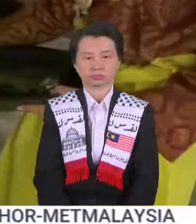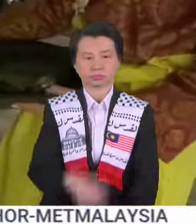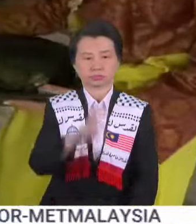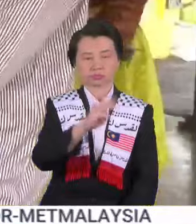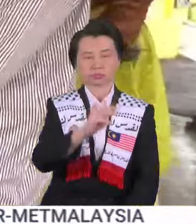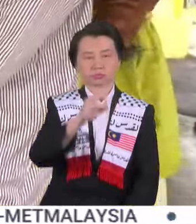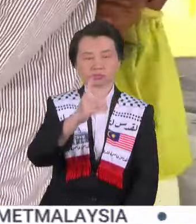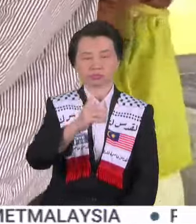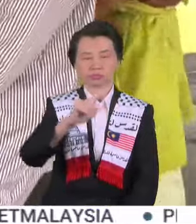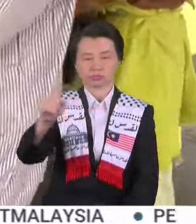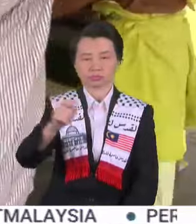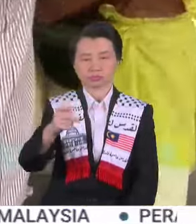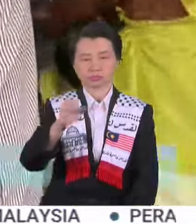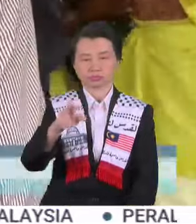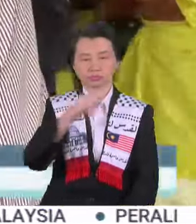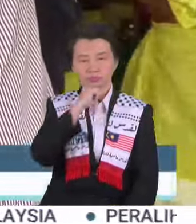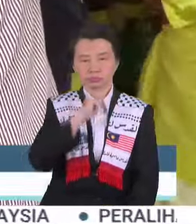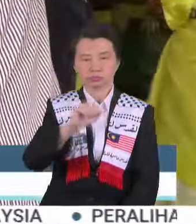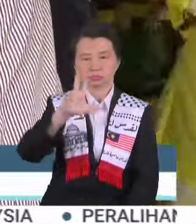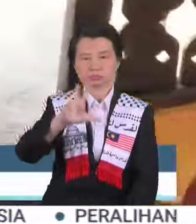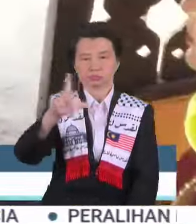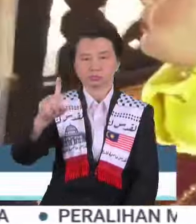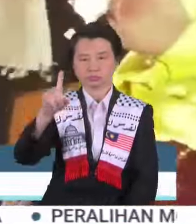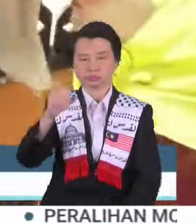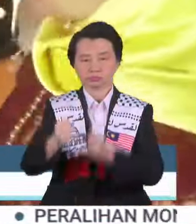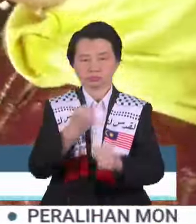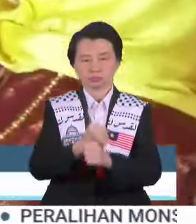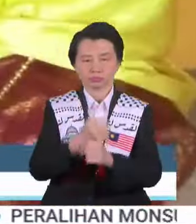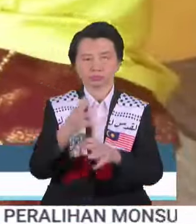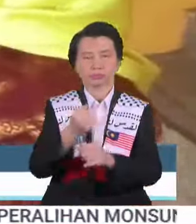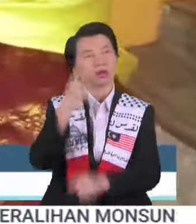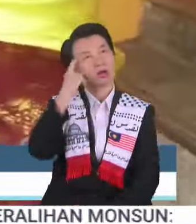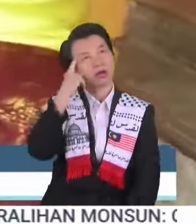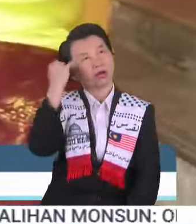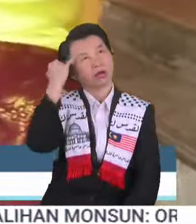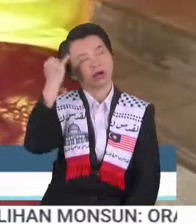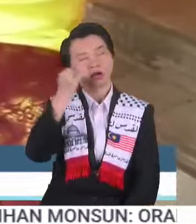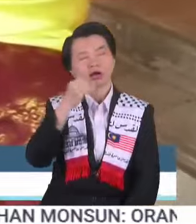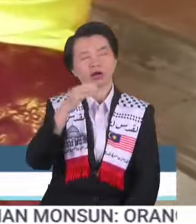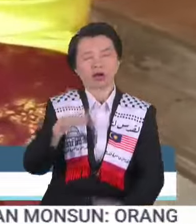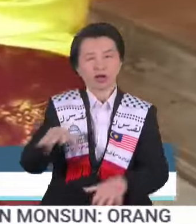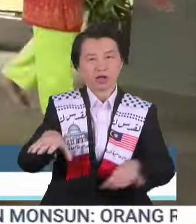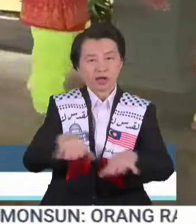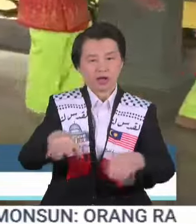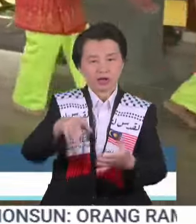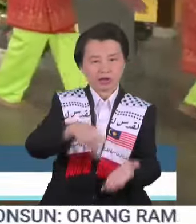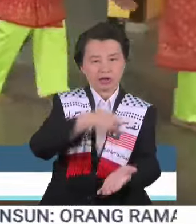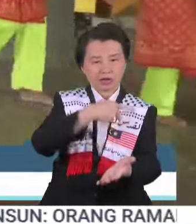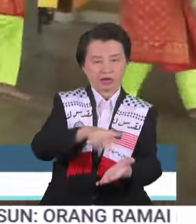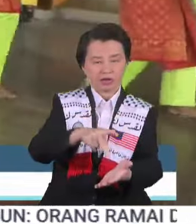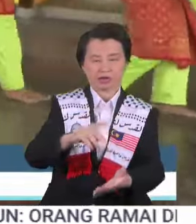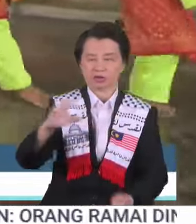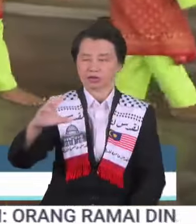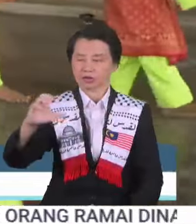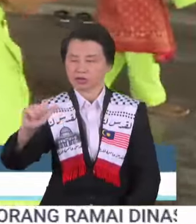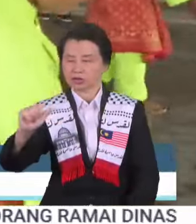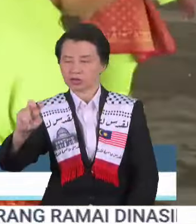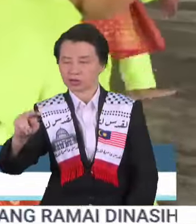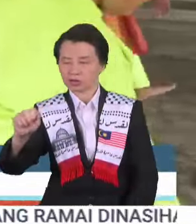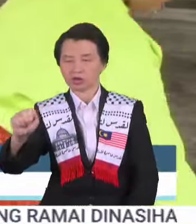Muhammad Zahin Ibrahim, 31 tahun, mendapat idea menghasilkan zapin canai pada